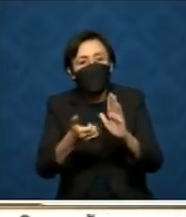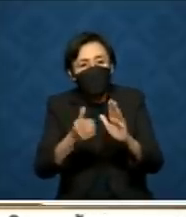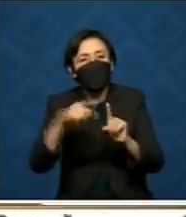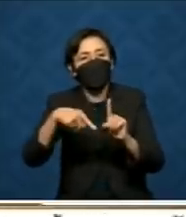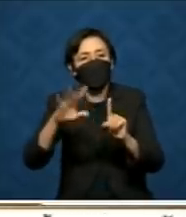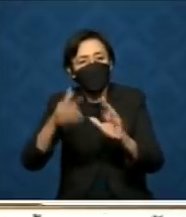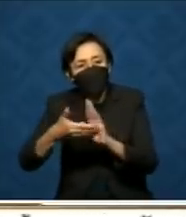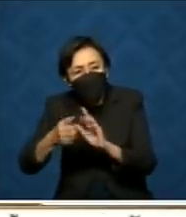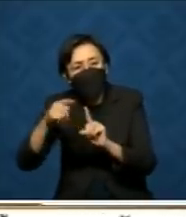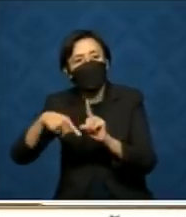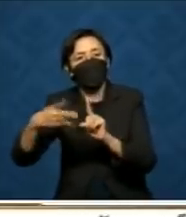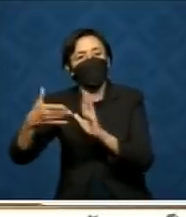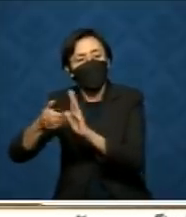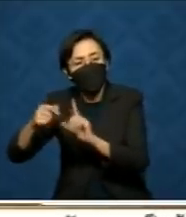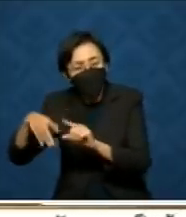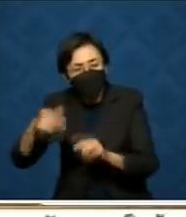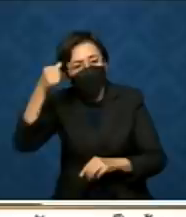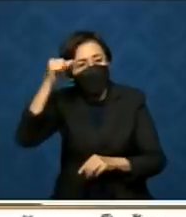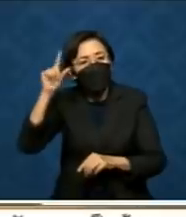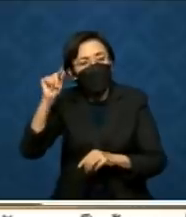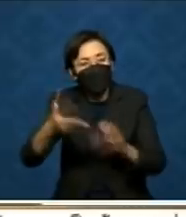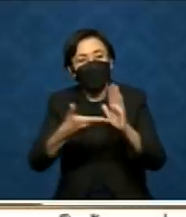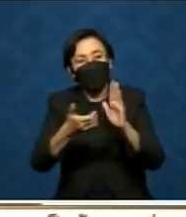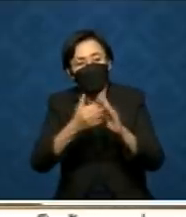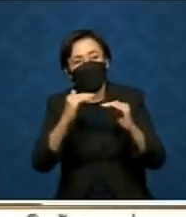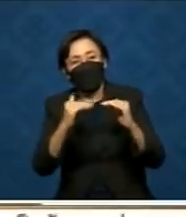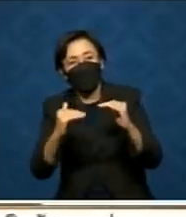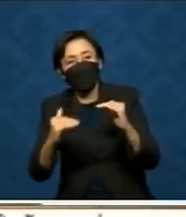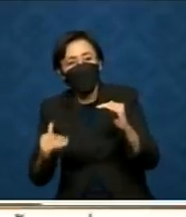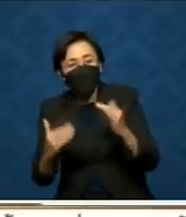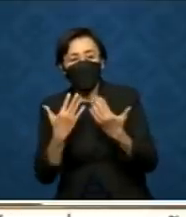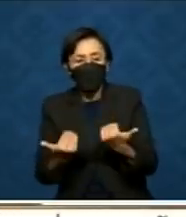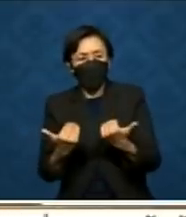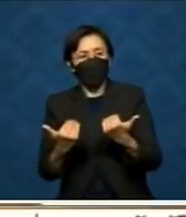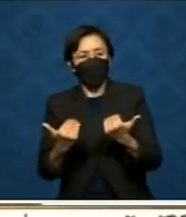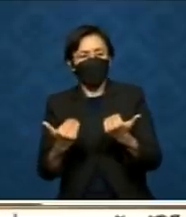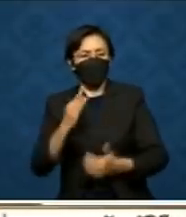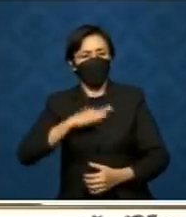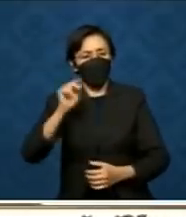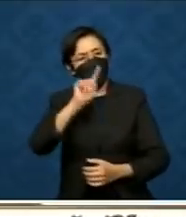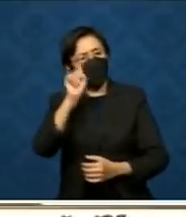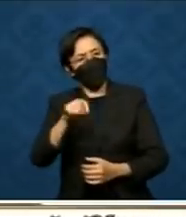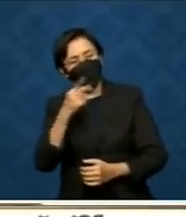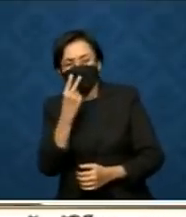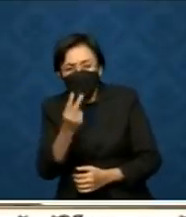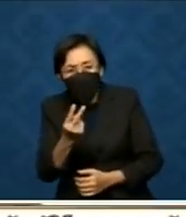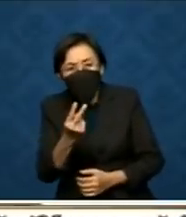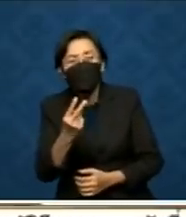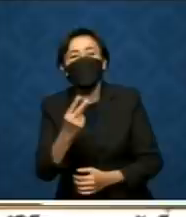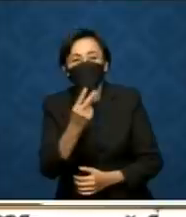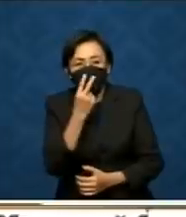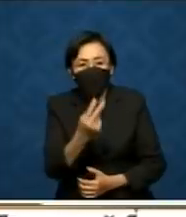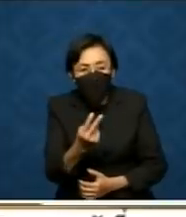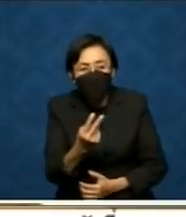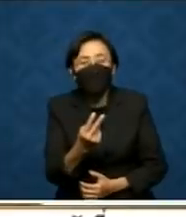ละพันกว่านี่ไอ้แค่ 2,000บาทก็หมดแล้วมันเป็นรถช่วงนี้ด้วยให้เราก็สงสัยก็ไปดูพ่อไปดู